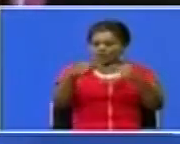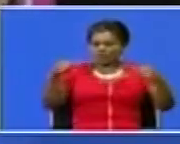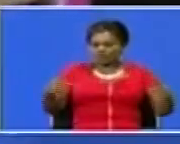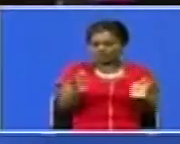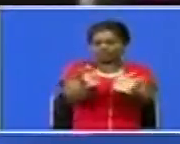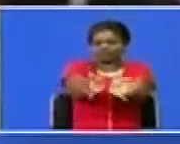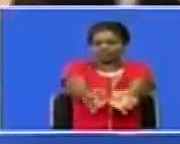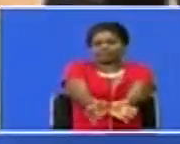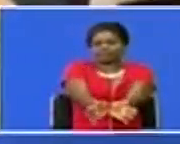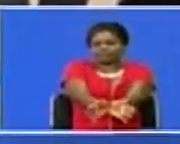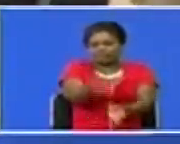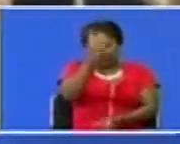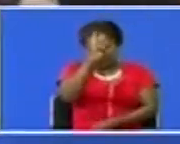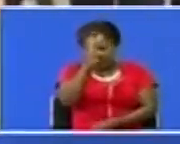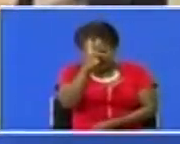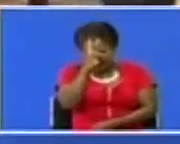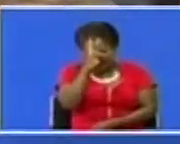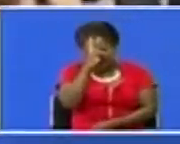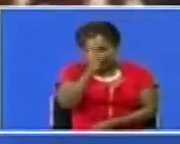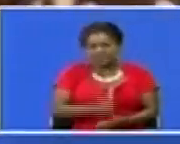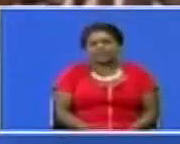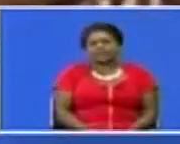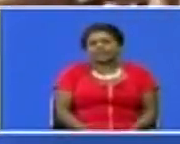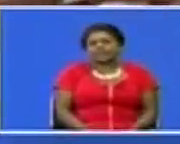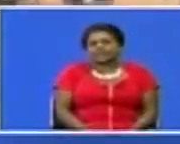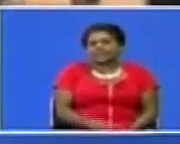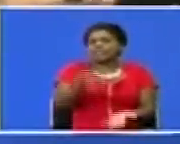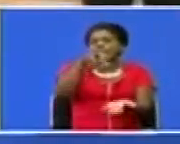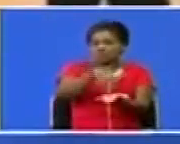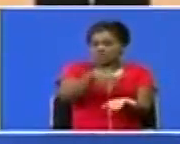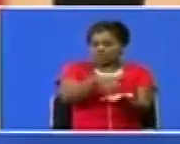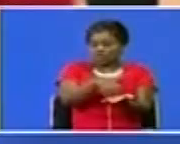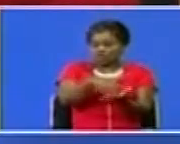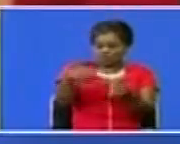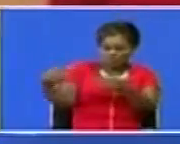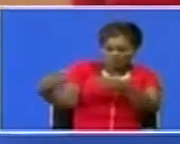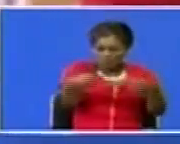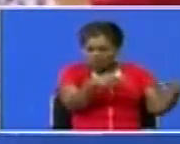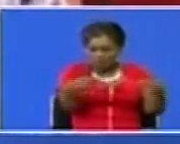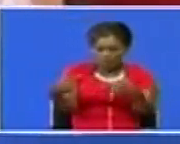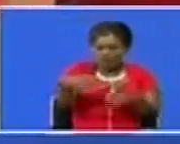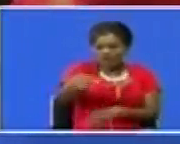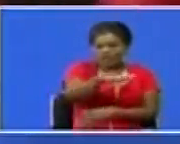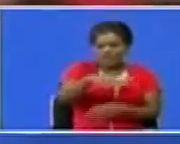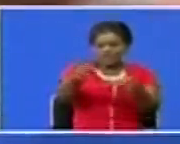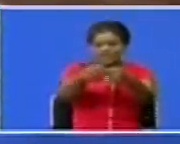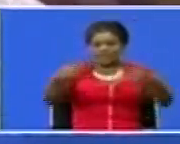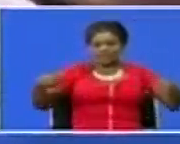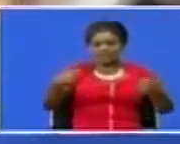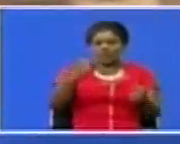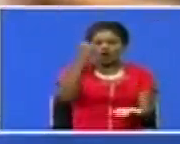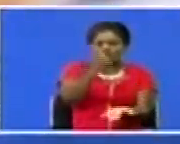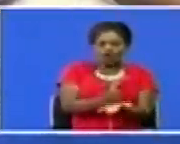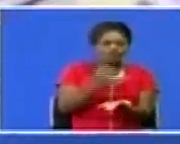ametiwa mbaroni na maafisa wa polisi. Ni hali ya mshike katika lango la makao makuu